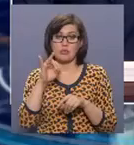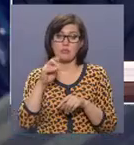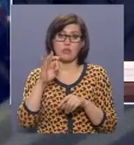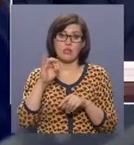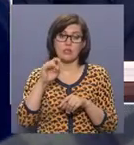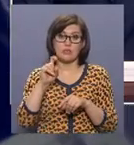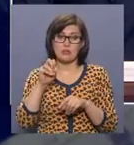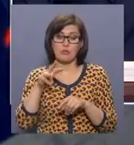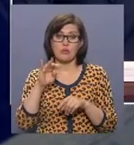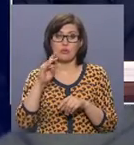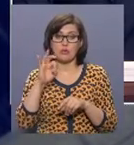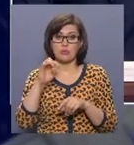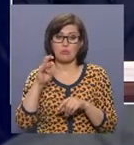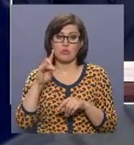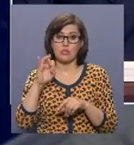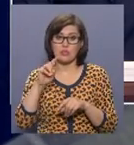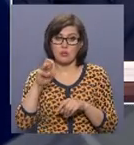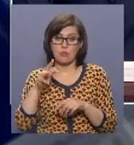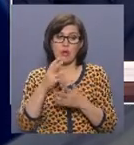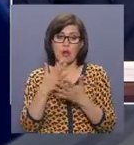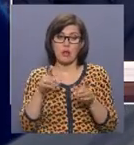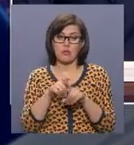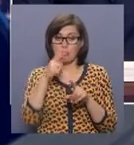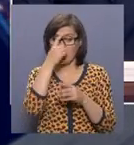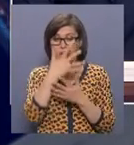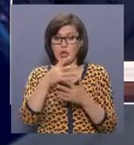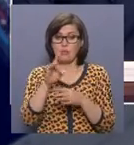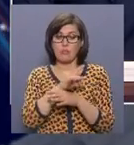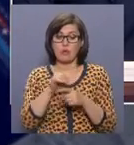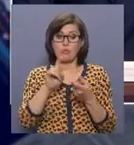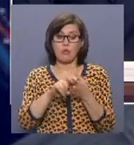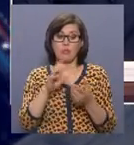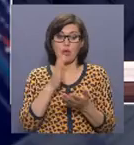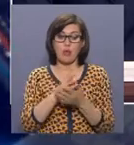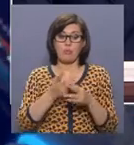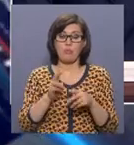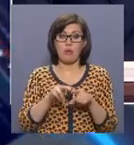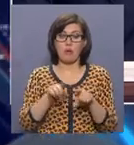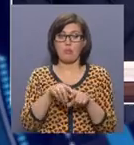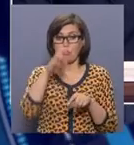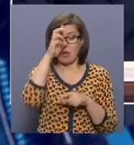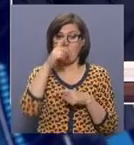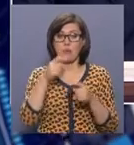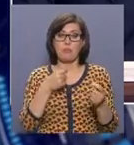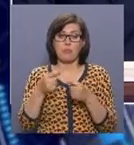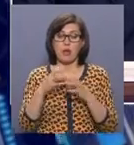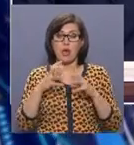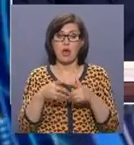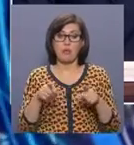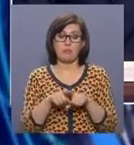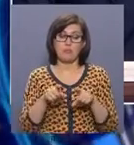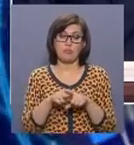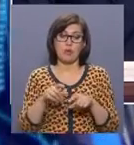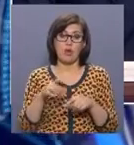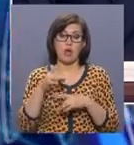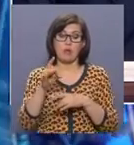синтоизм, индуизм және буддизмнің мейлінше беделді өкілдері қатысты. Мемлекет басшысының пайымдауынша әлемдік және дәстүрлі